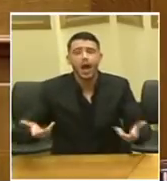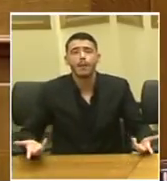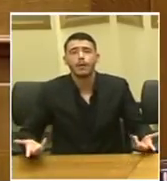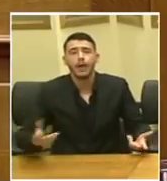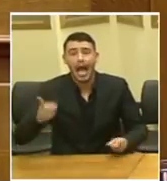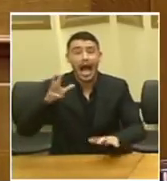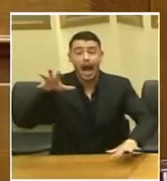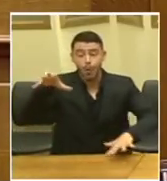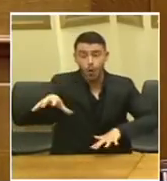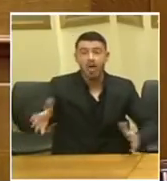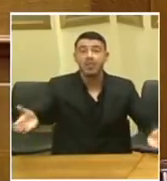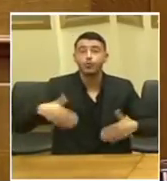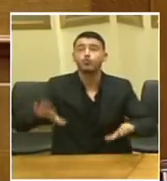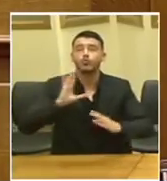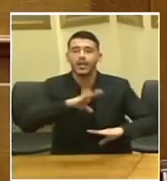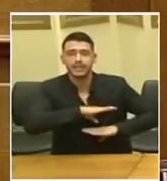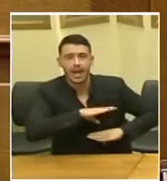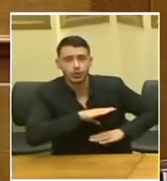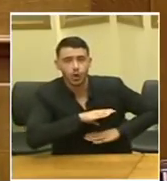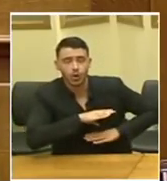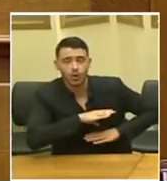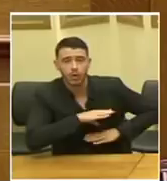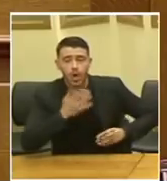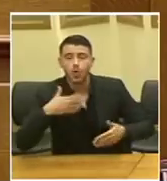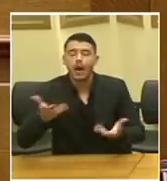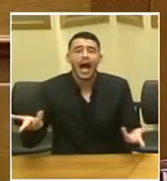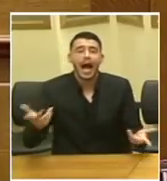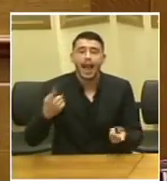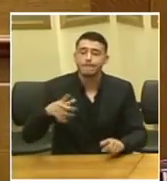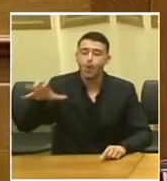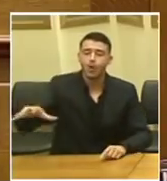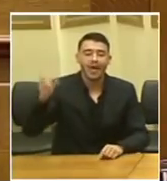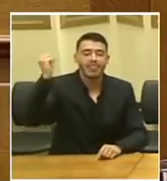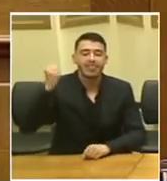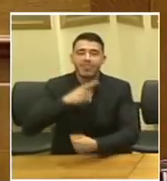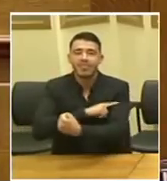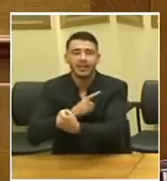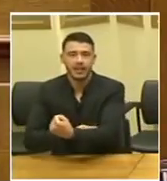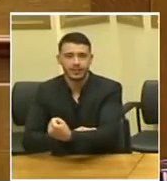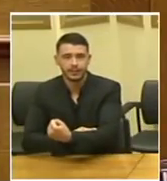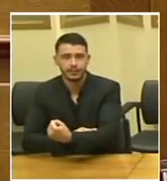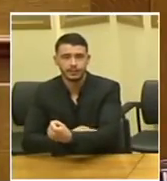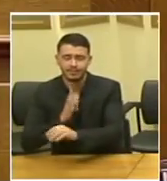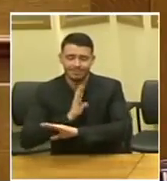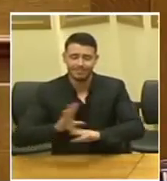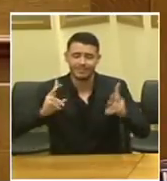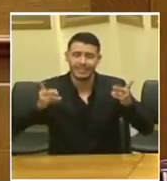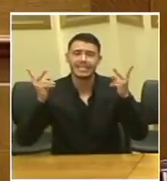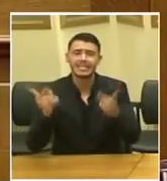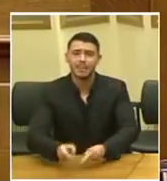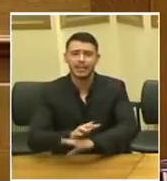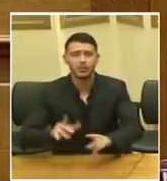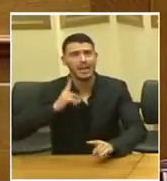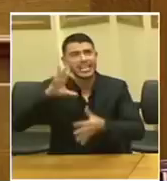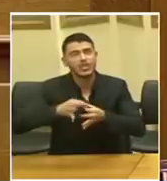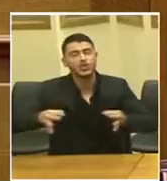αεροπορία ή από αυτούς που είναι έτοιμοι να αγοράσουν F-35. Και να πάψουμε να είμαστε φυλακισμένοι ιστορίας. Η ιστορία